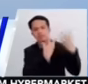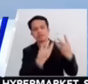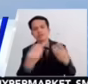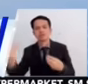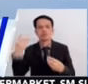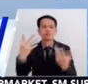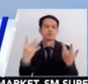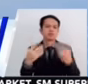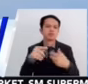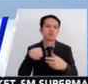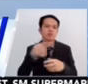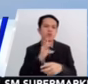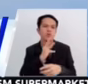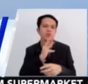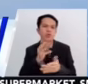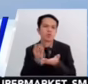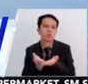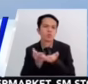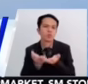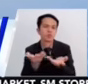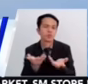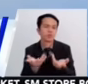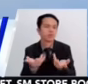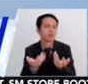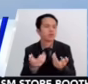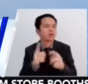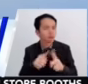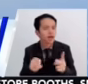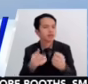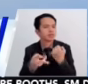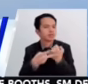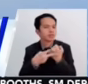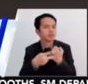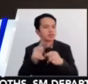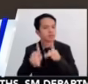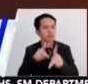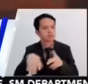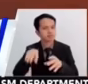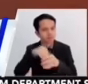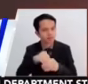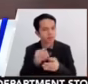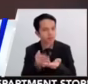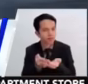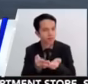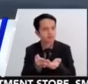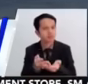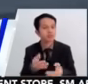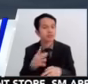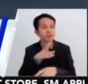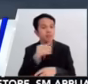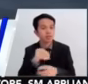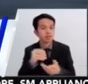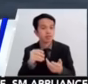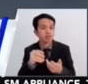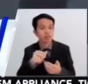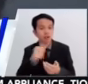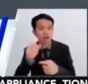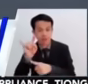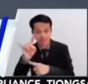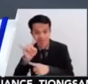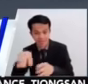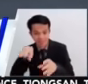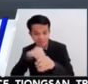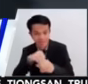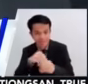ang maganda nga ay ligtas naman ang lahat ng mga crew nitong BPAR ship, gayon din ang mga embedded media na kasama nga